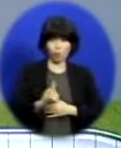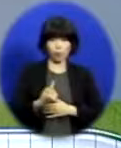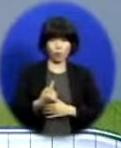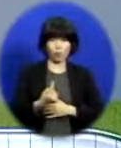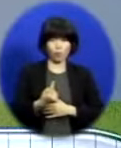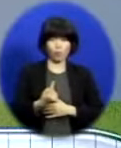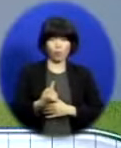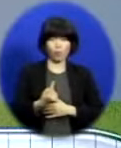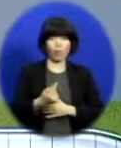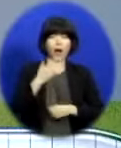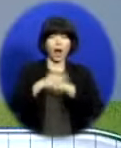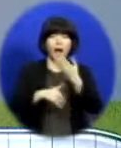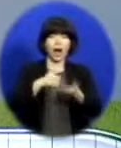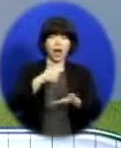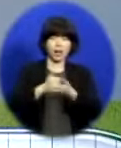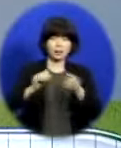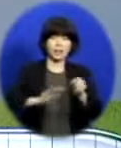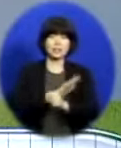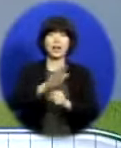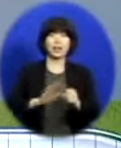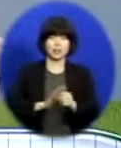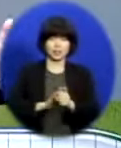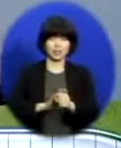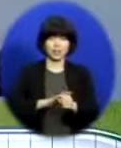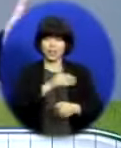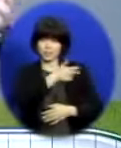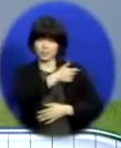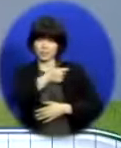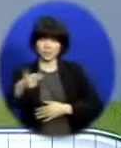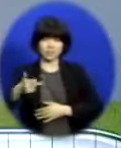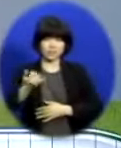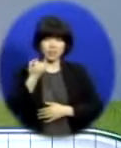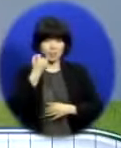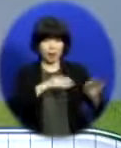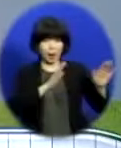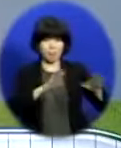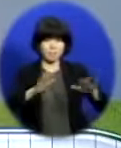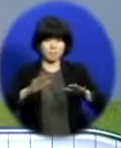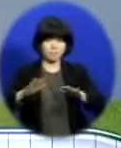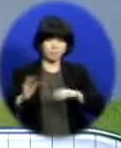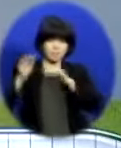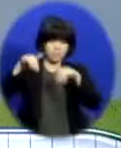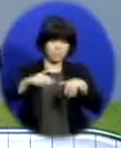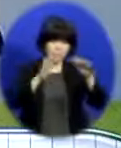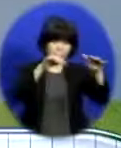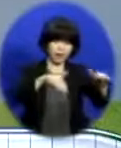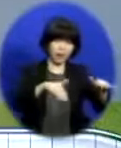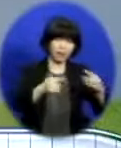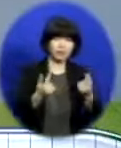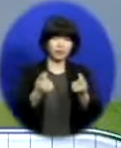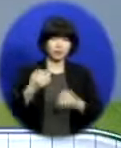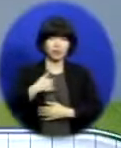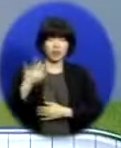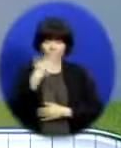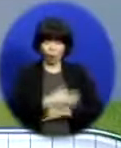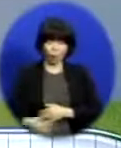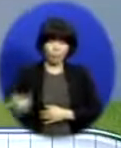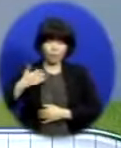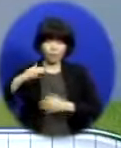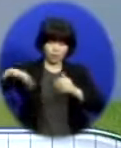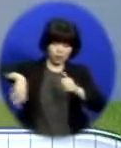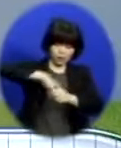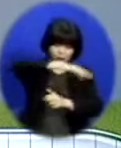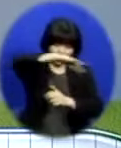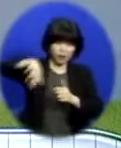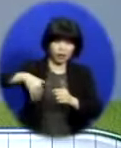임하고 하나님의 사랑이 큰 바다 물결이 소용돌이 치는 것처럼 자기 온몸을 휘감고